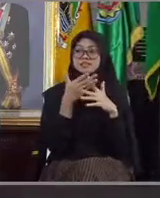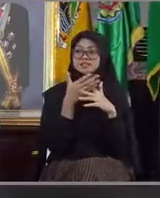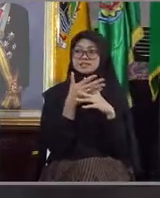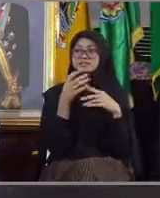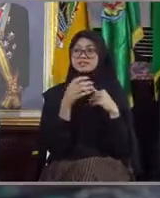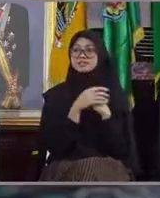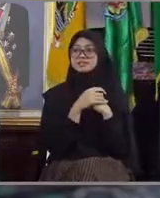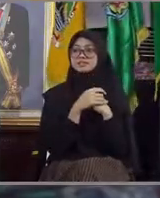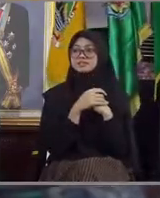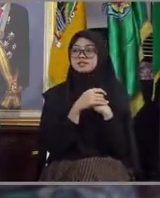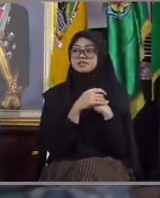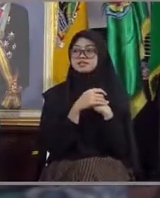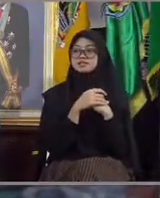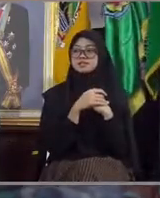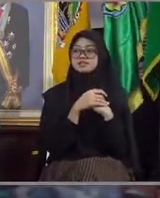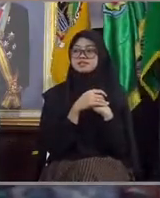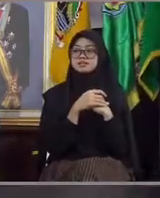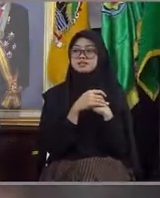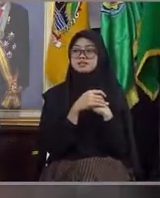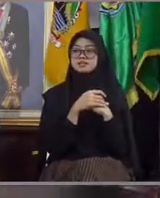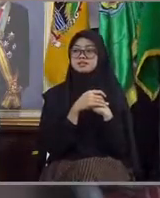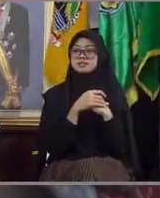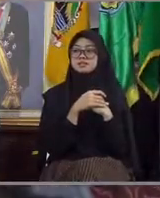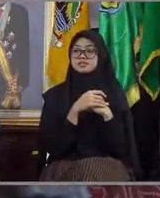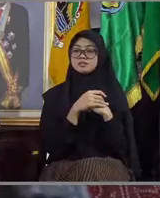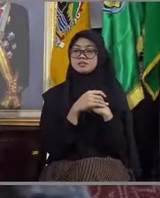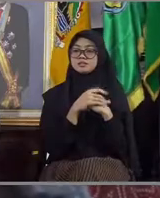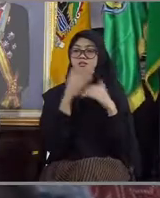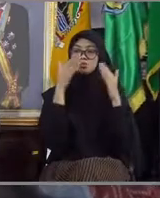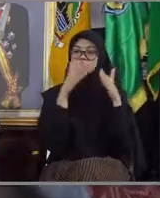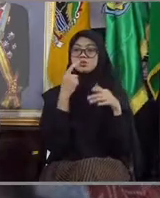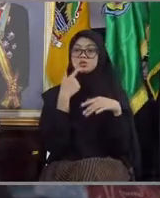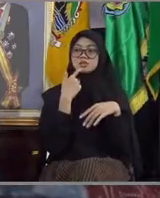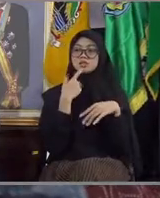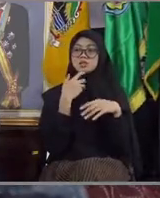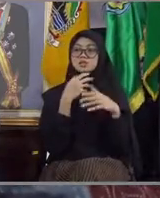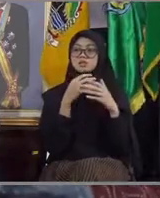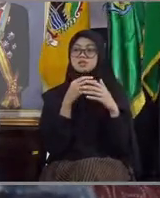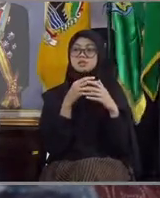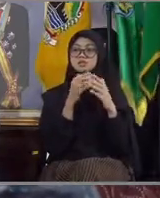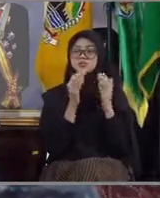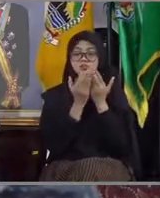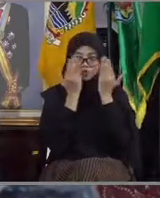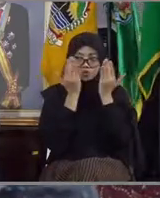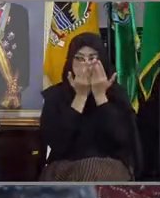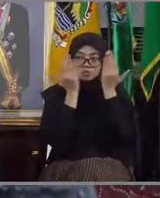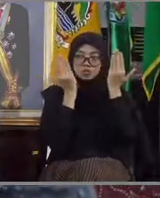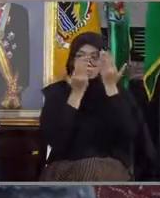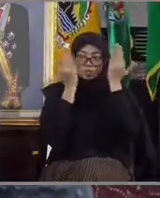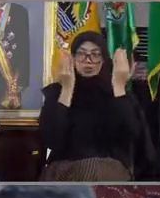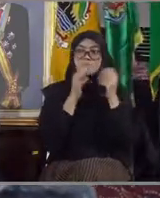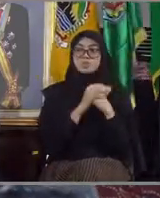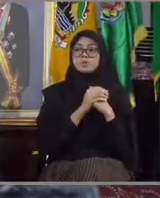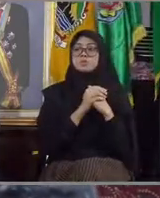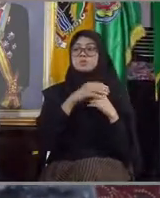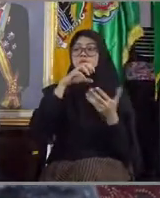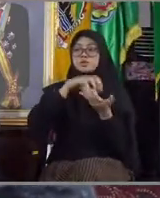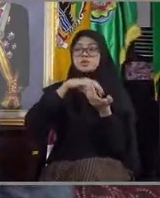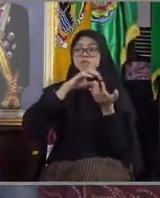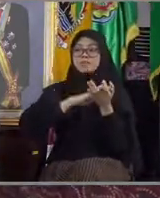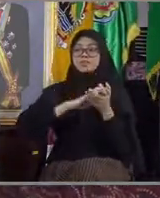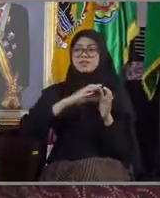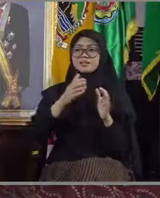untuk tempat ibadah? Ya, terutama untuk tempat wudhu. Ya, karena tempat wudhu. Kebanyakan tempat wudhu itu ada kolamnya satu. Oke. Yang kedua